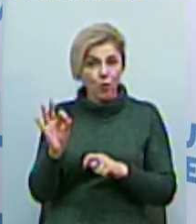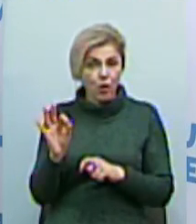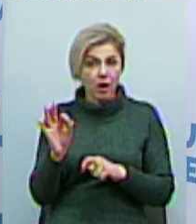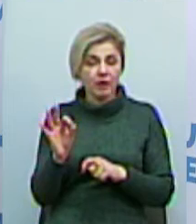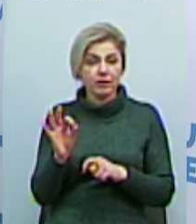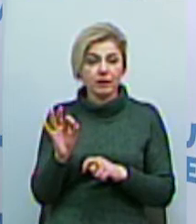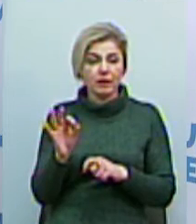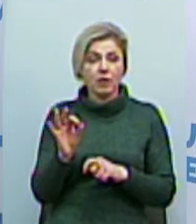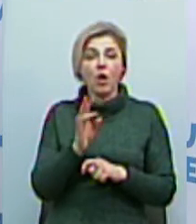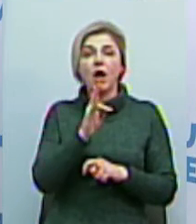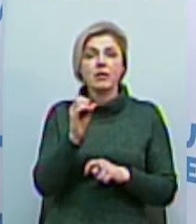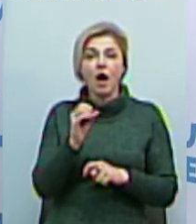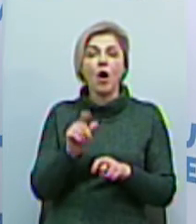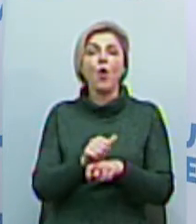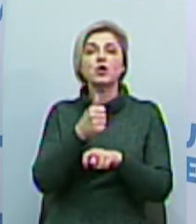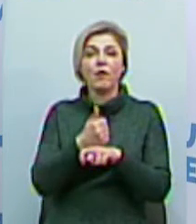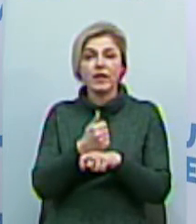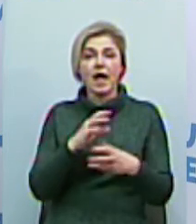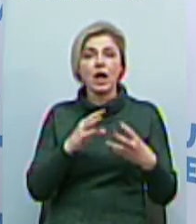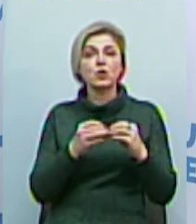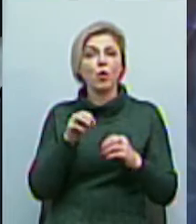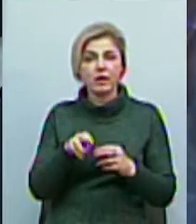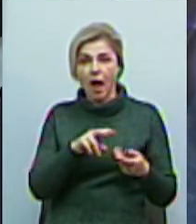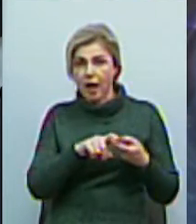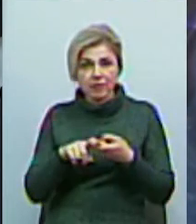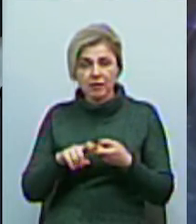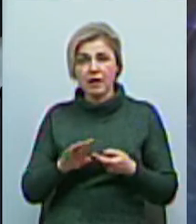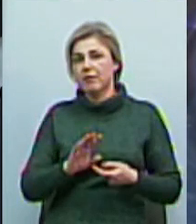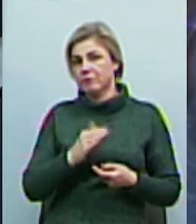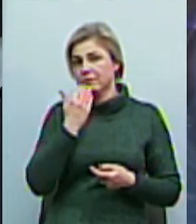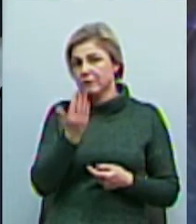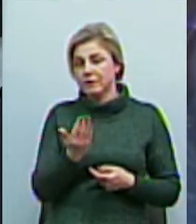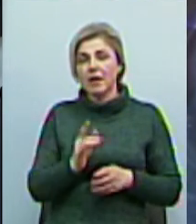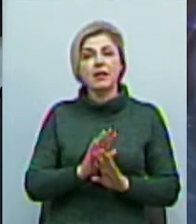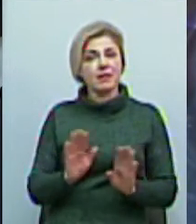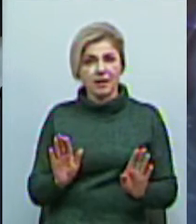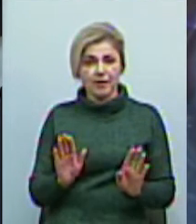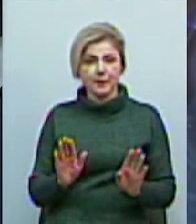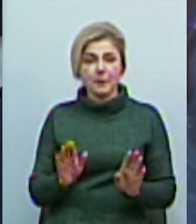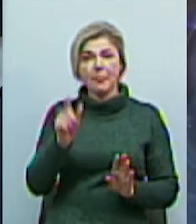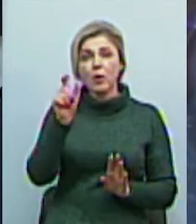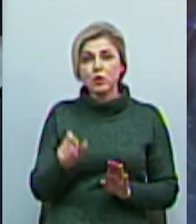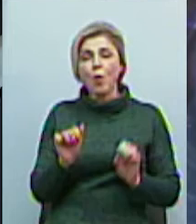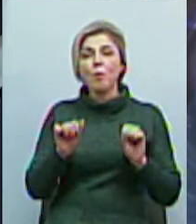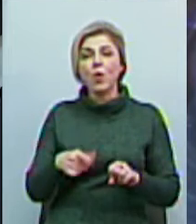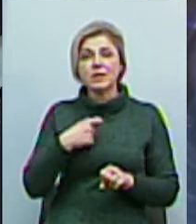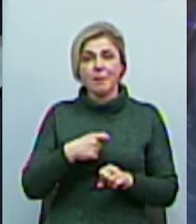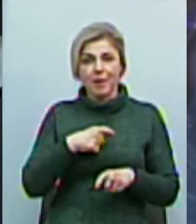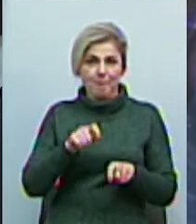незалежного оцінювання на основний результат? Ні, звичайно. Особа може себе